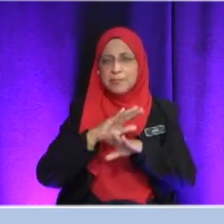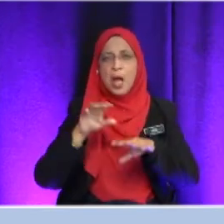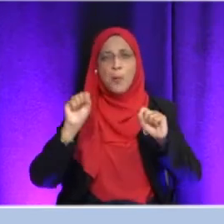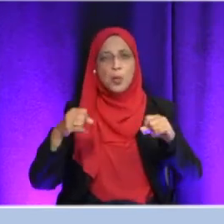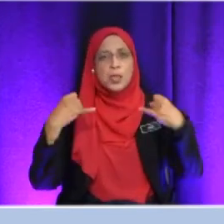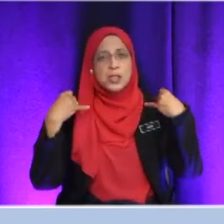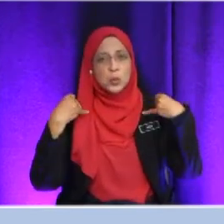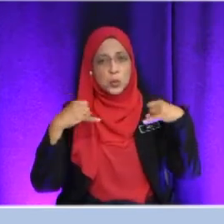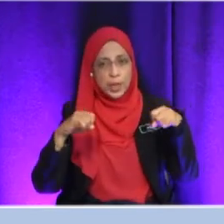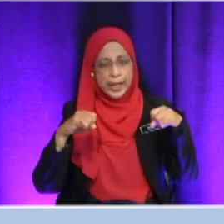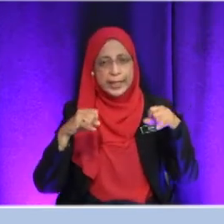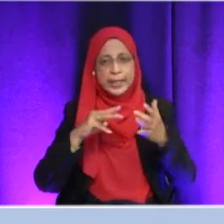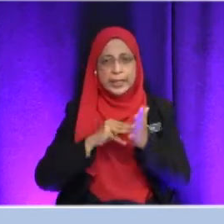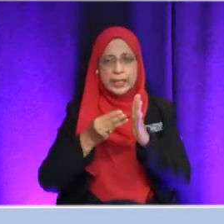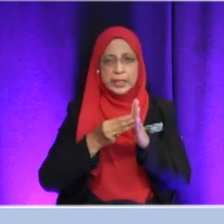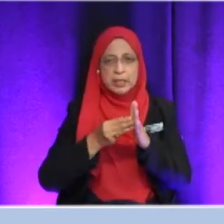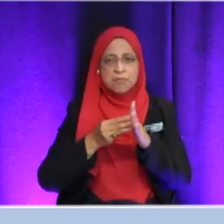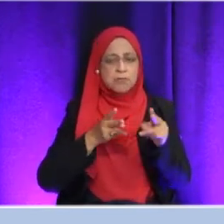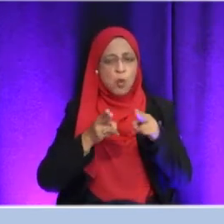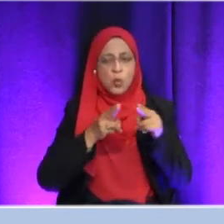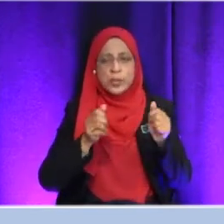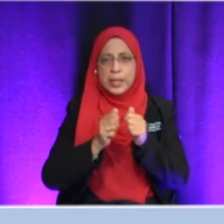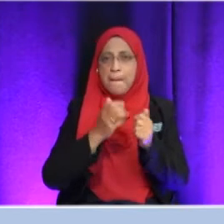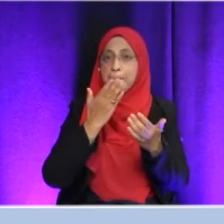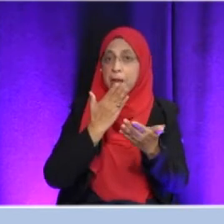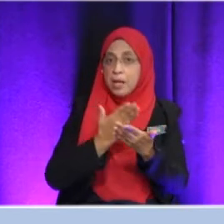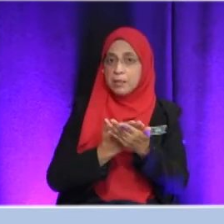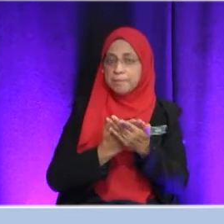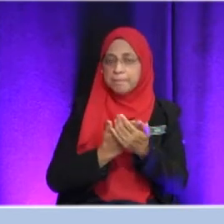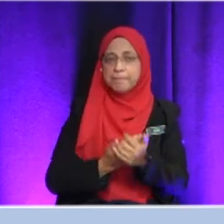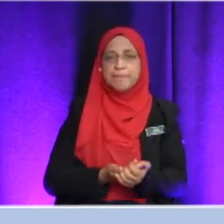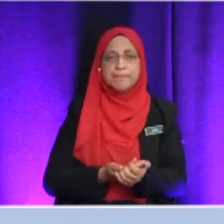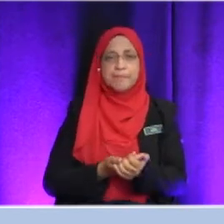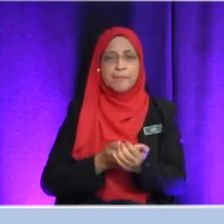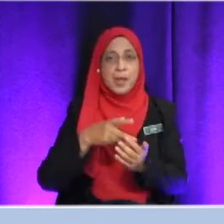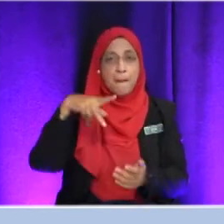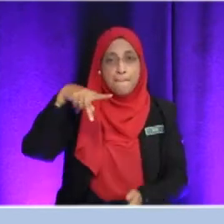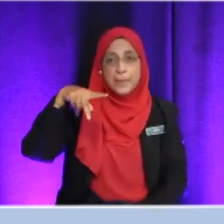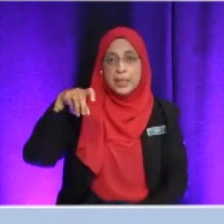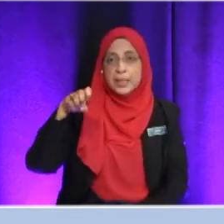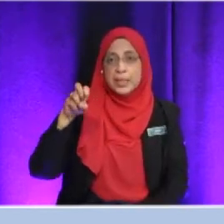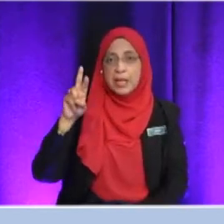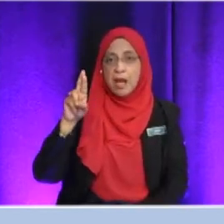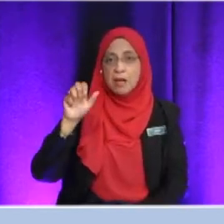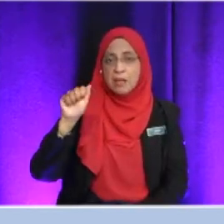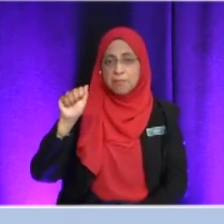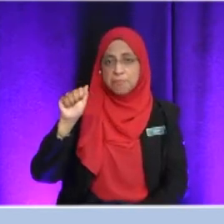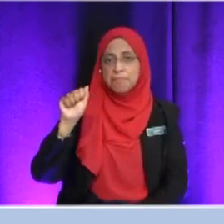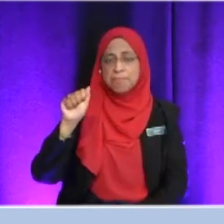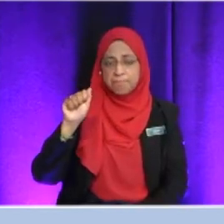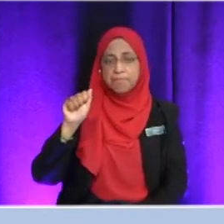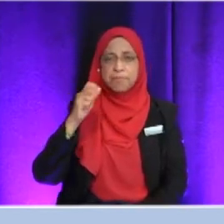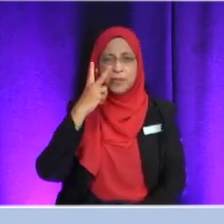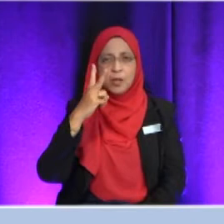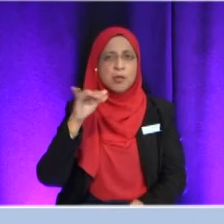semasa pengendalian nomor 2 pria ini dia ataupun